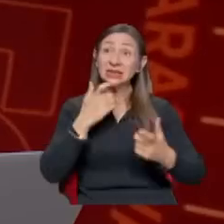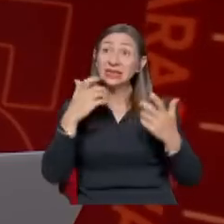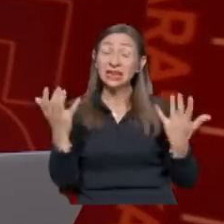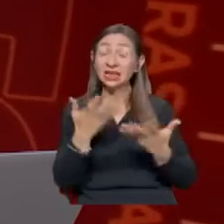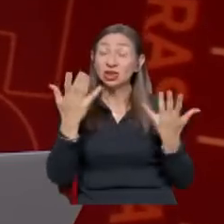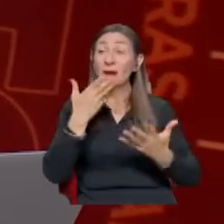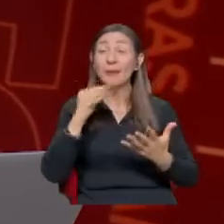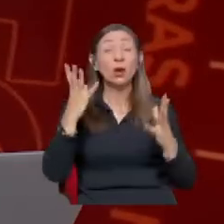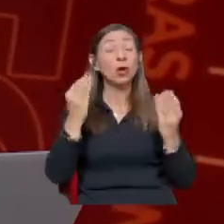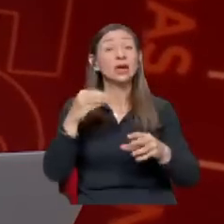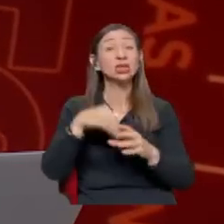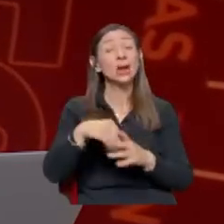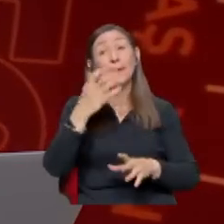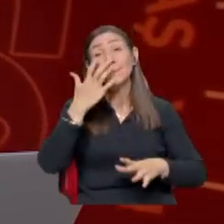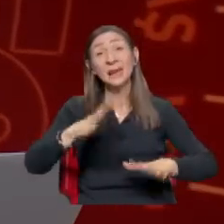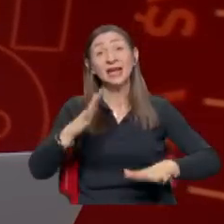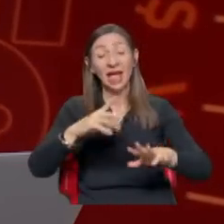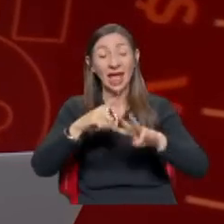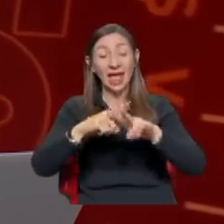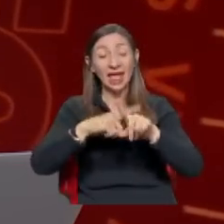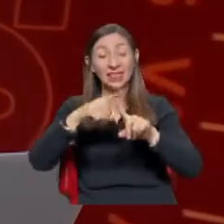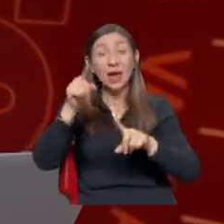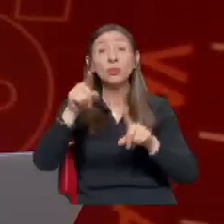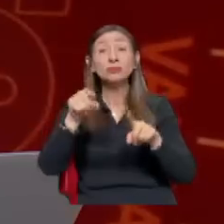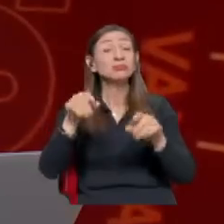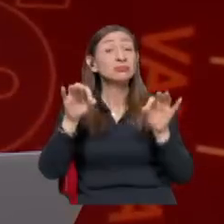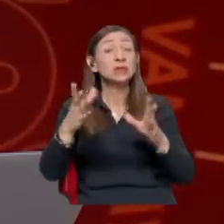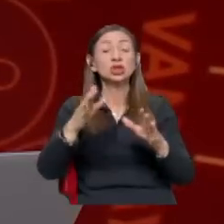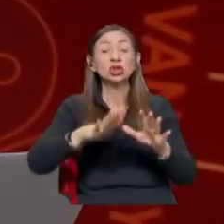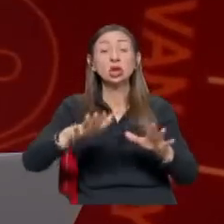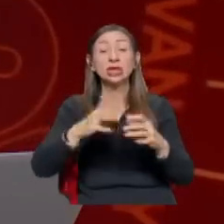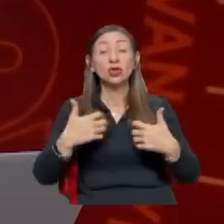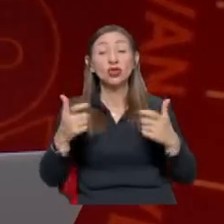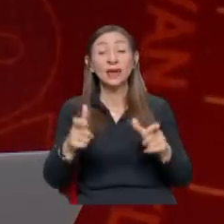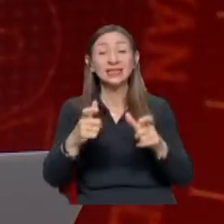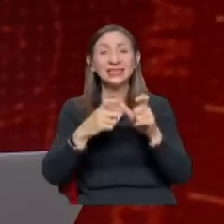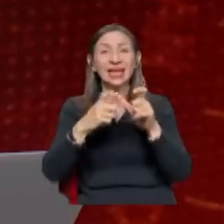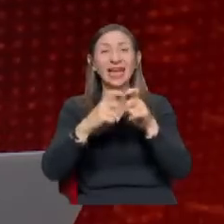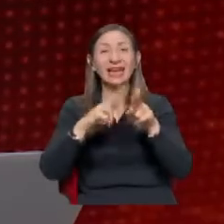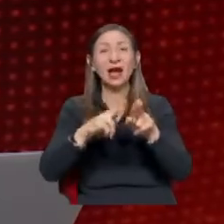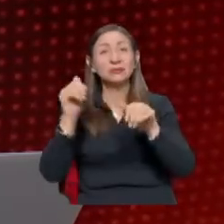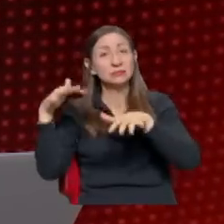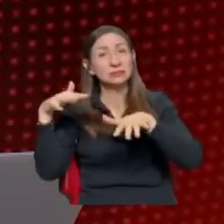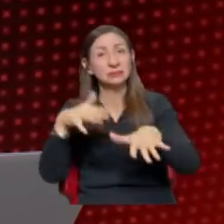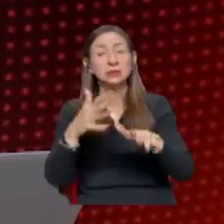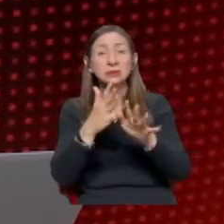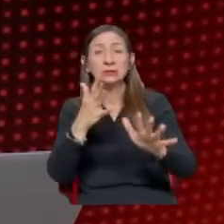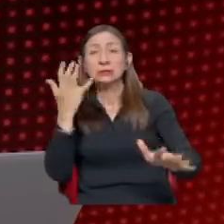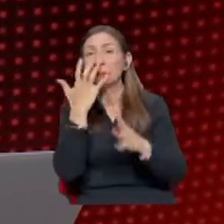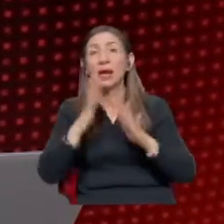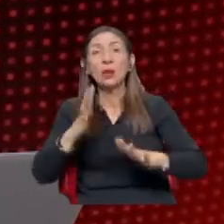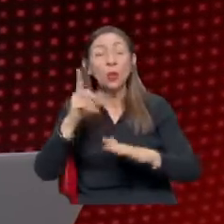Yıllarca emekli olabilmek için bekleyen EYT'liler bu kez de sosyal güvenlik merkezlerindeki yoğunluğa takılmış